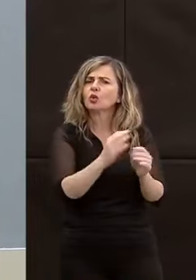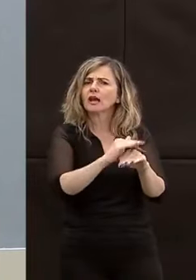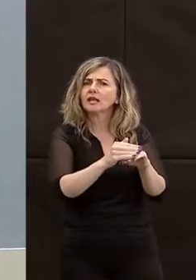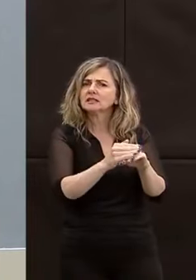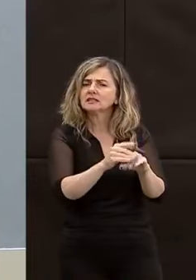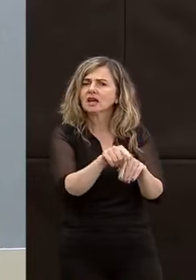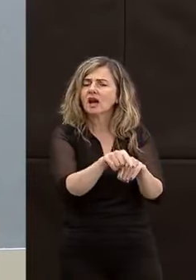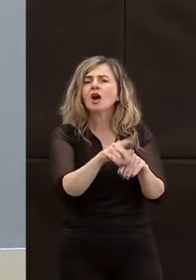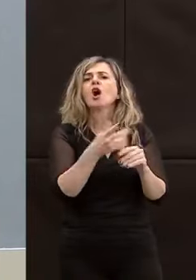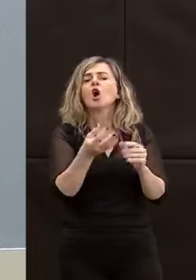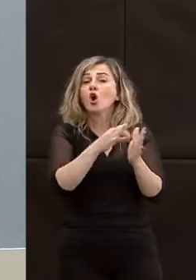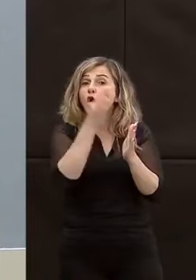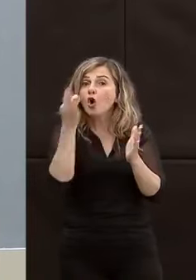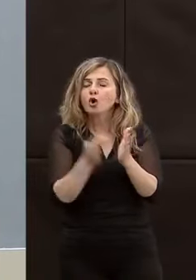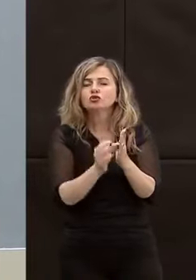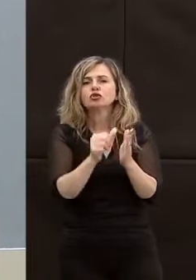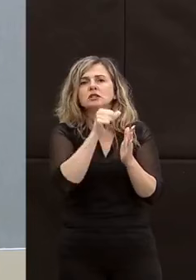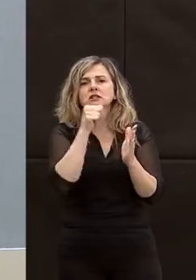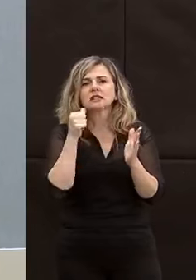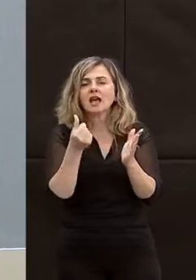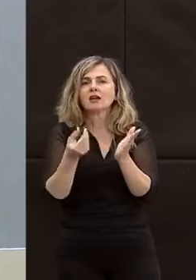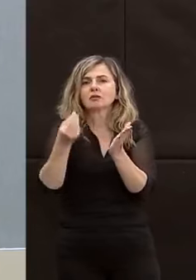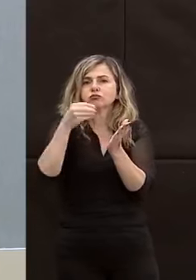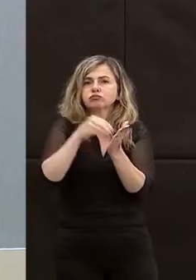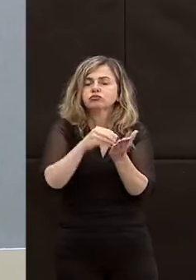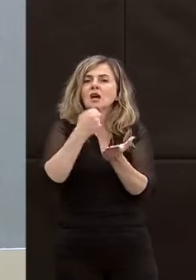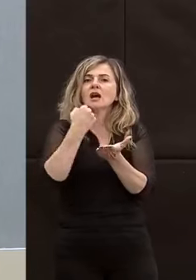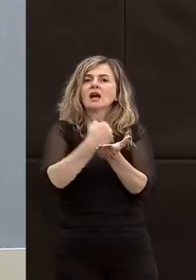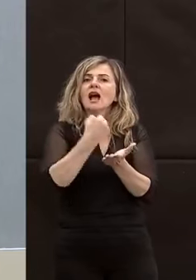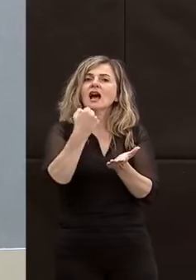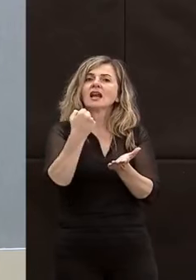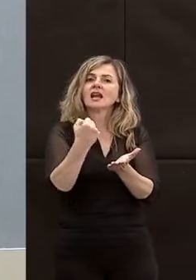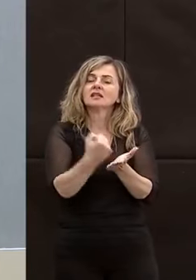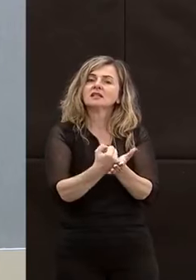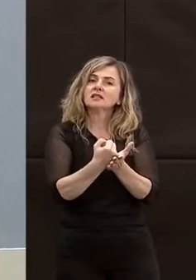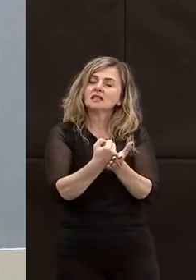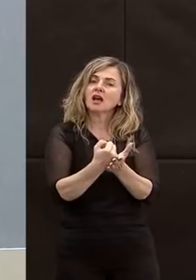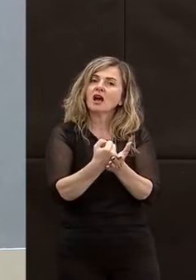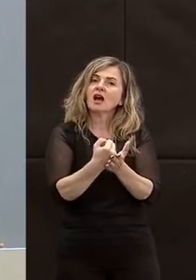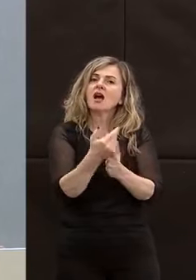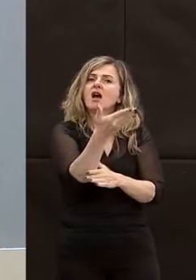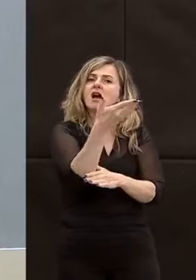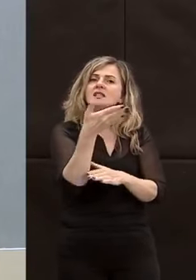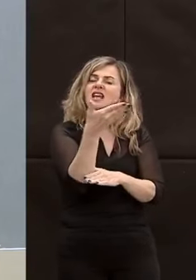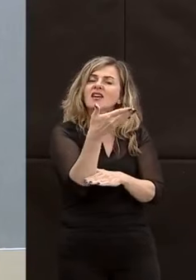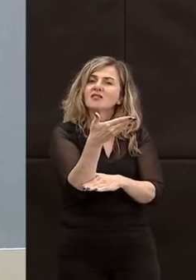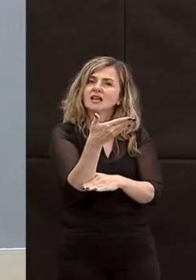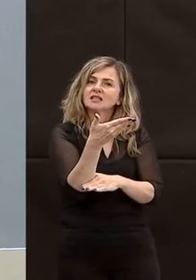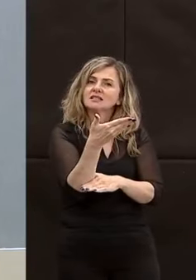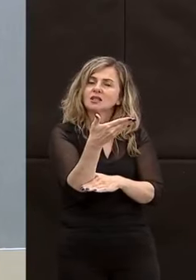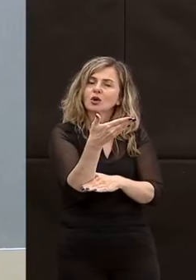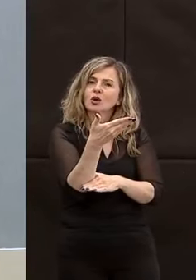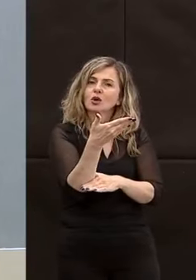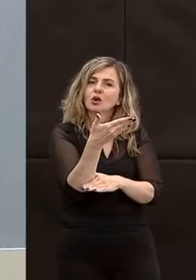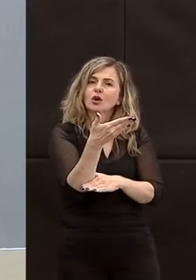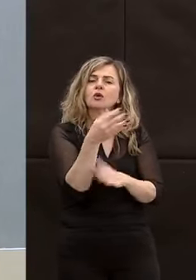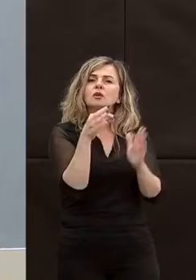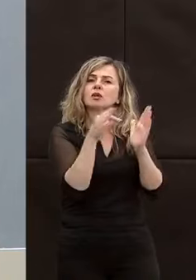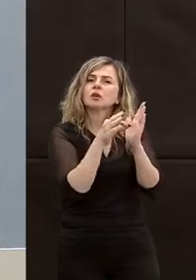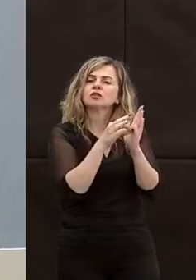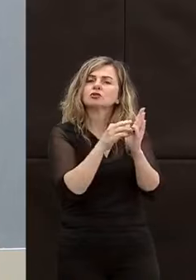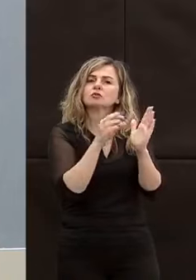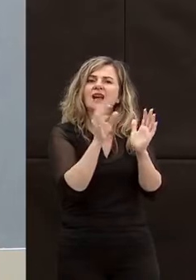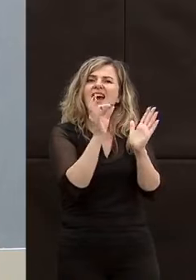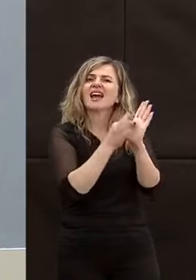più abbiamo bisogno di garantire un certo tipo di servizi ecco che questo articolo 37